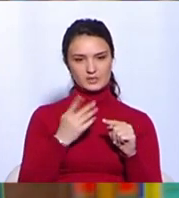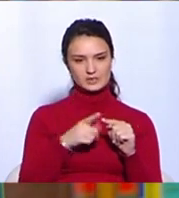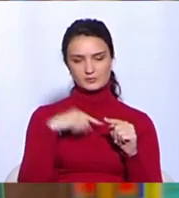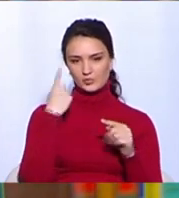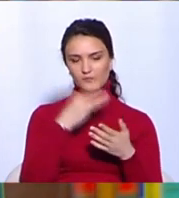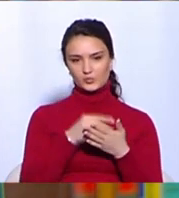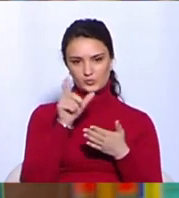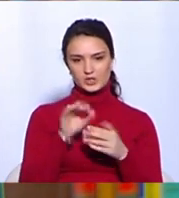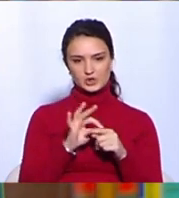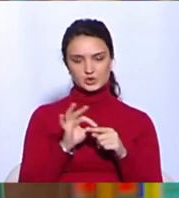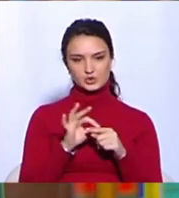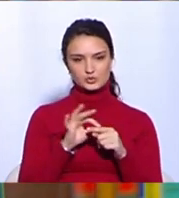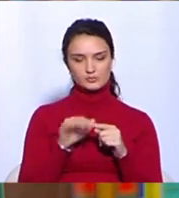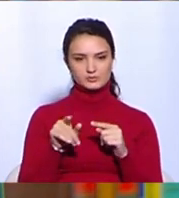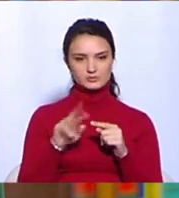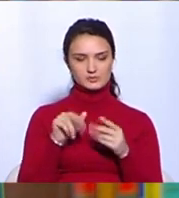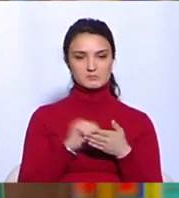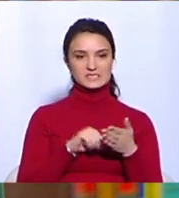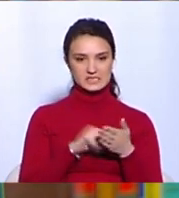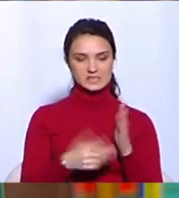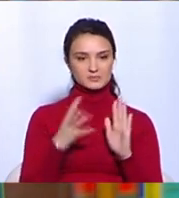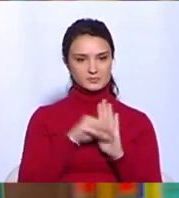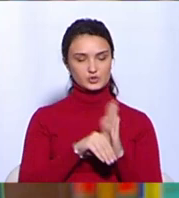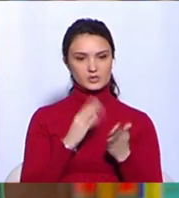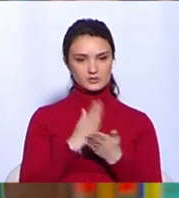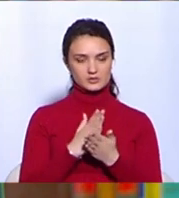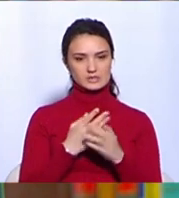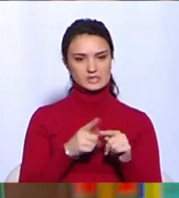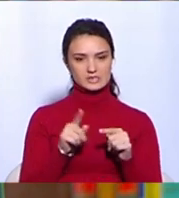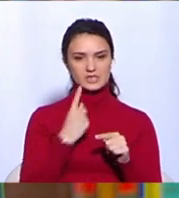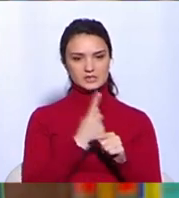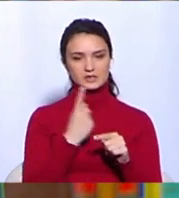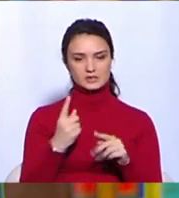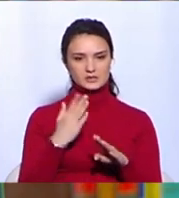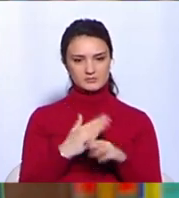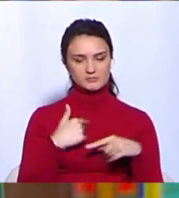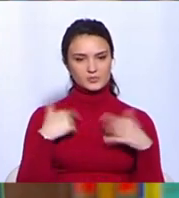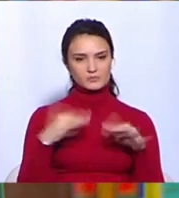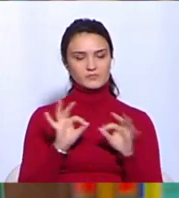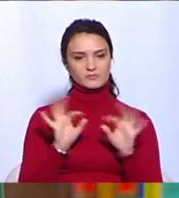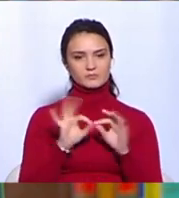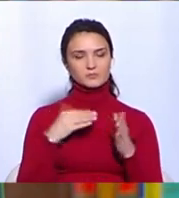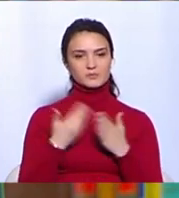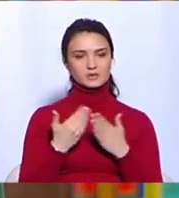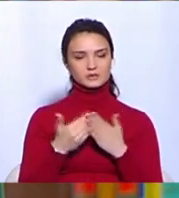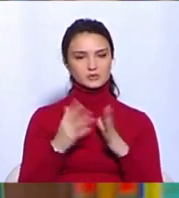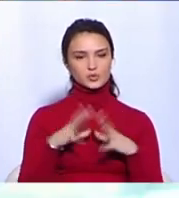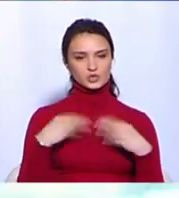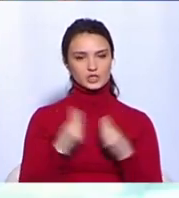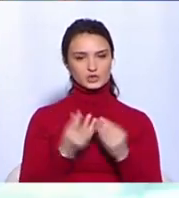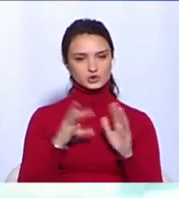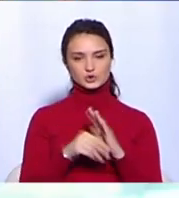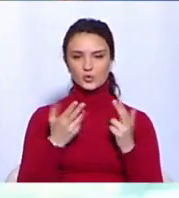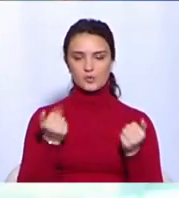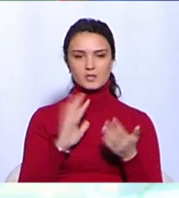პიროვნული აშლილობების ეთიოპათოგენეზში, ანუ მიზეზებში განისაზღვრება, ერთ-ერთი არის, მე უკვე აღნიშნე, რომ აი მაგალითად ოჯახში ხომ